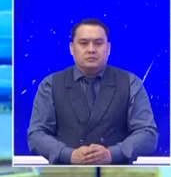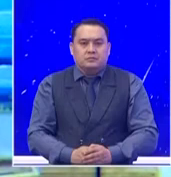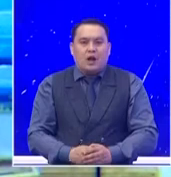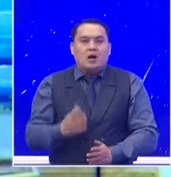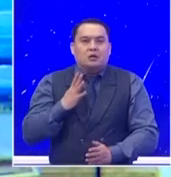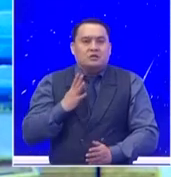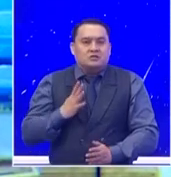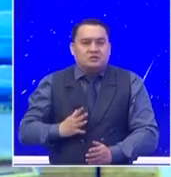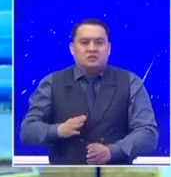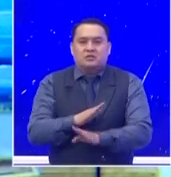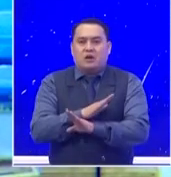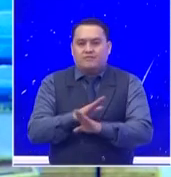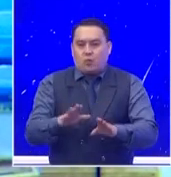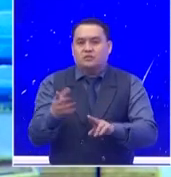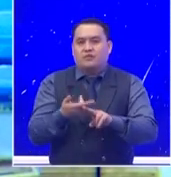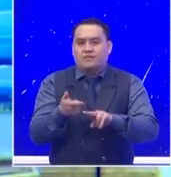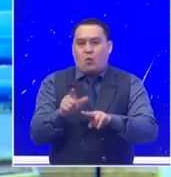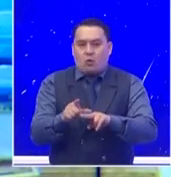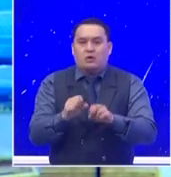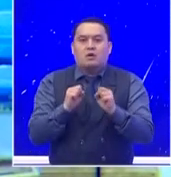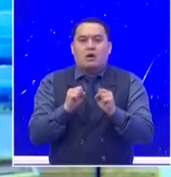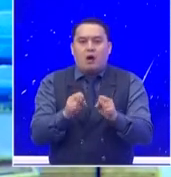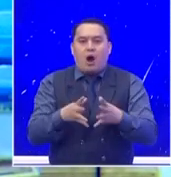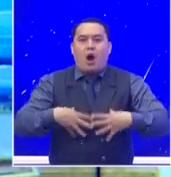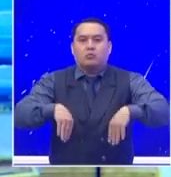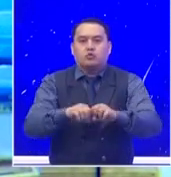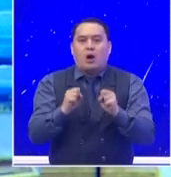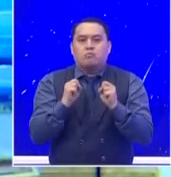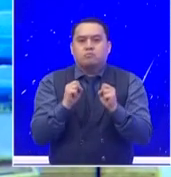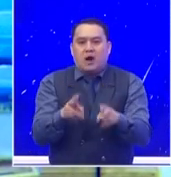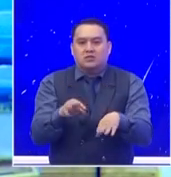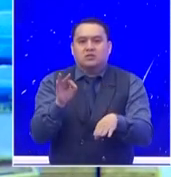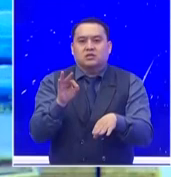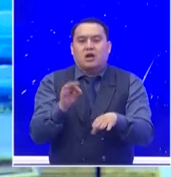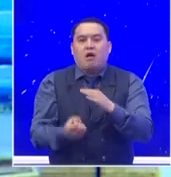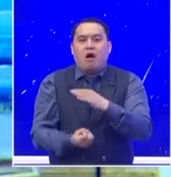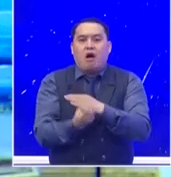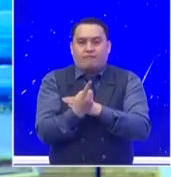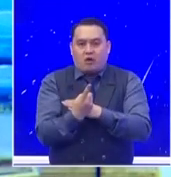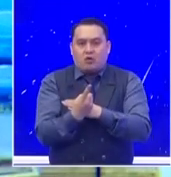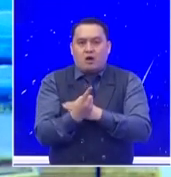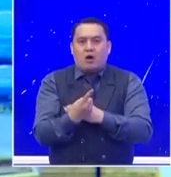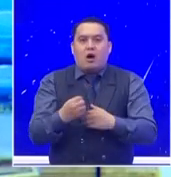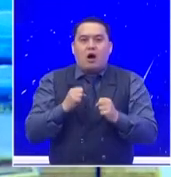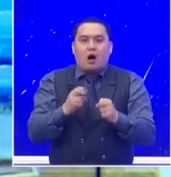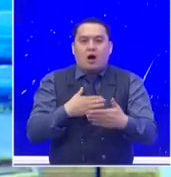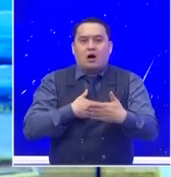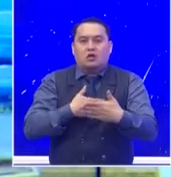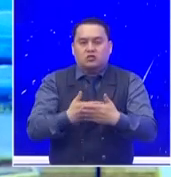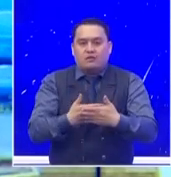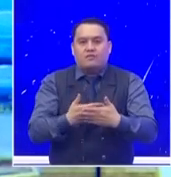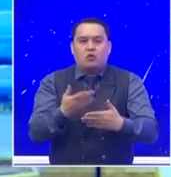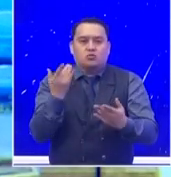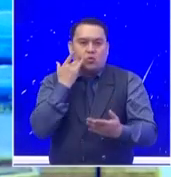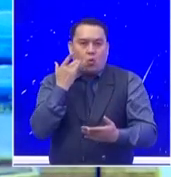Нулевая терпимость Национальной гвардии. Как бороться с общественно опасным явлением и проявить активную гражданскую позицию в